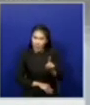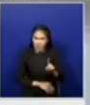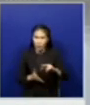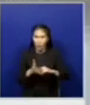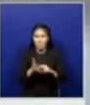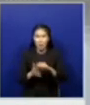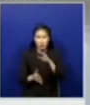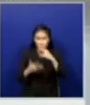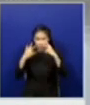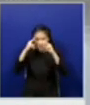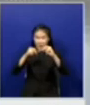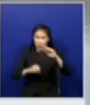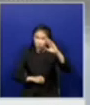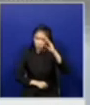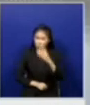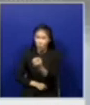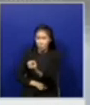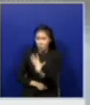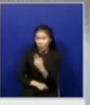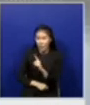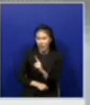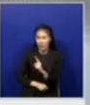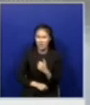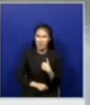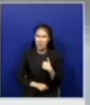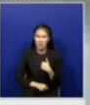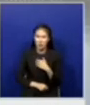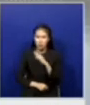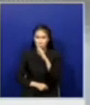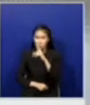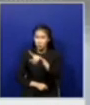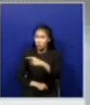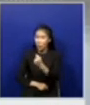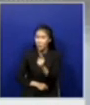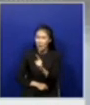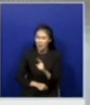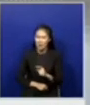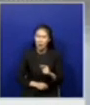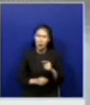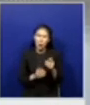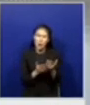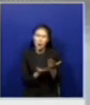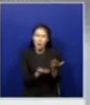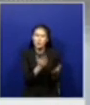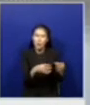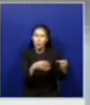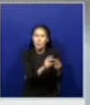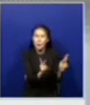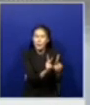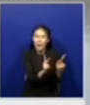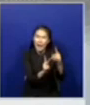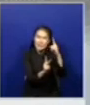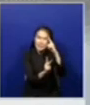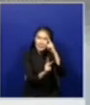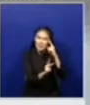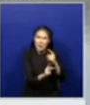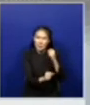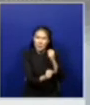าเป็นเรื่องของคณะกรรมการวัตถุอันตรายเพราะส่วนใหญ่เป็นข้าราชการทั้